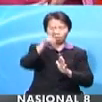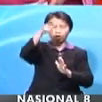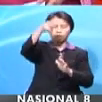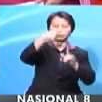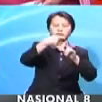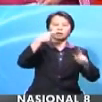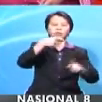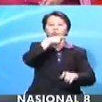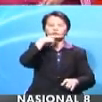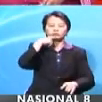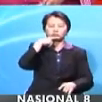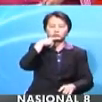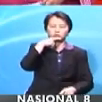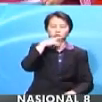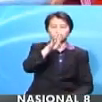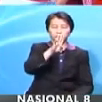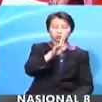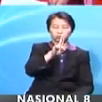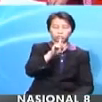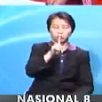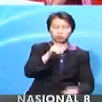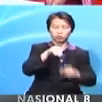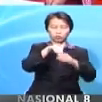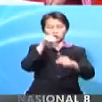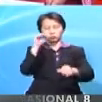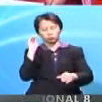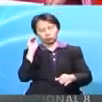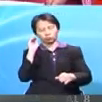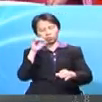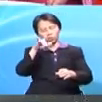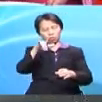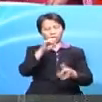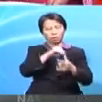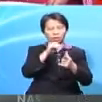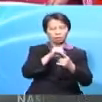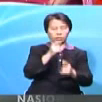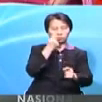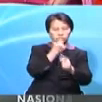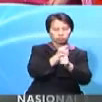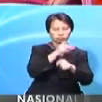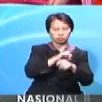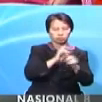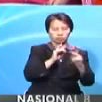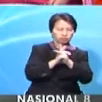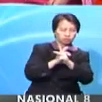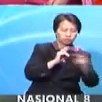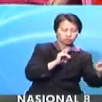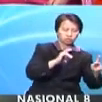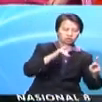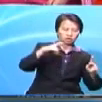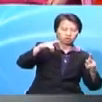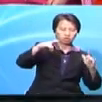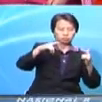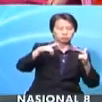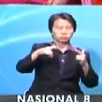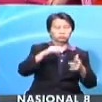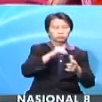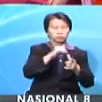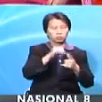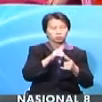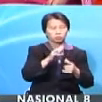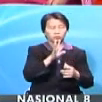pada badan pesawat mendapati ia ditembak dari luar pesawat atau secara tepat di bagian kiri kopi menurut pengungsinya